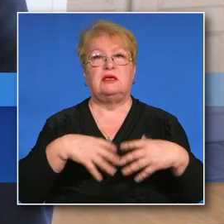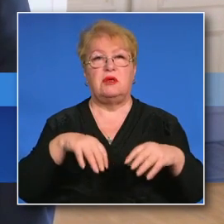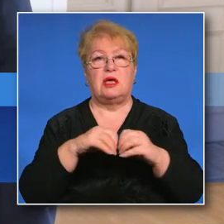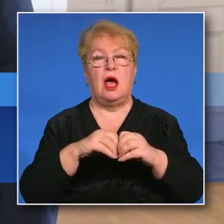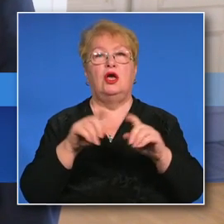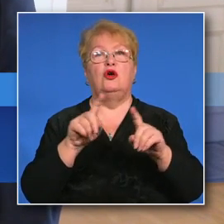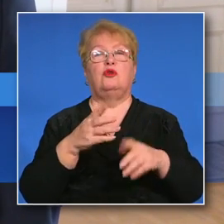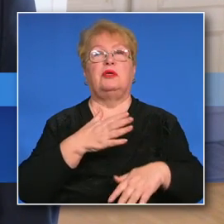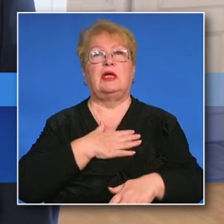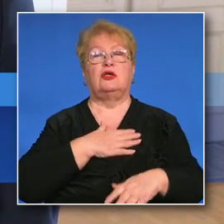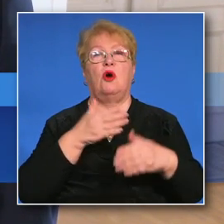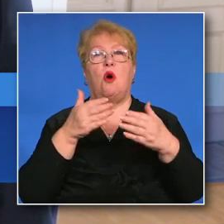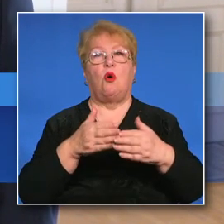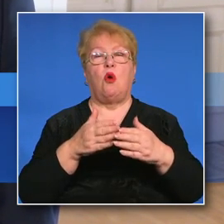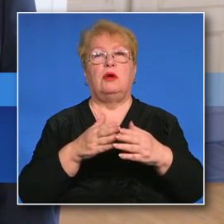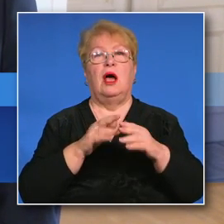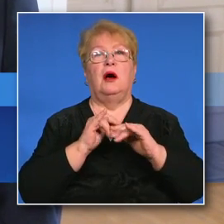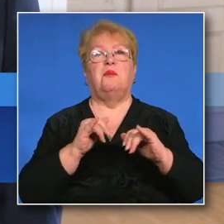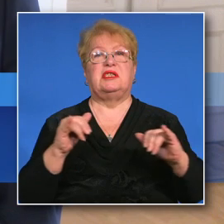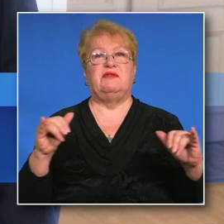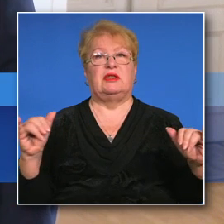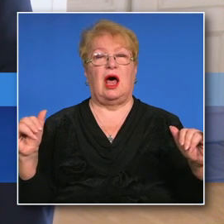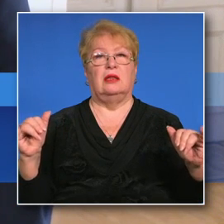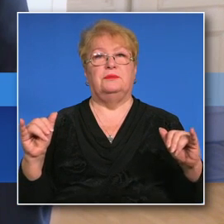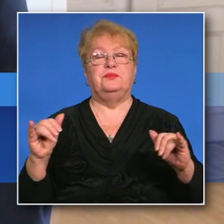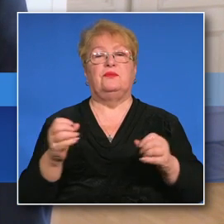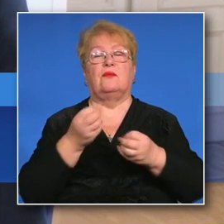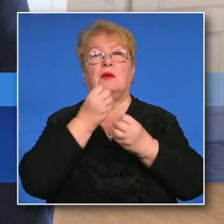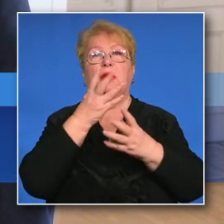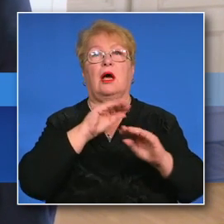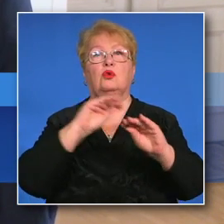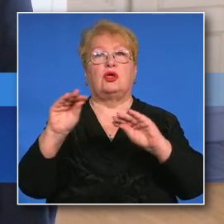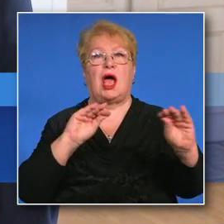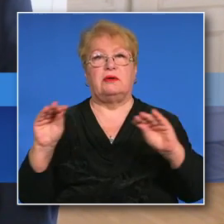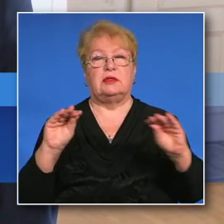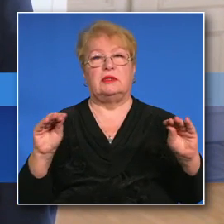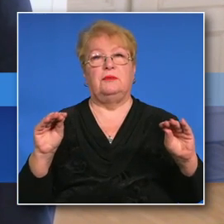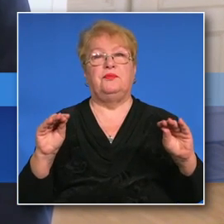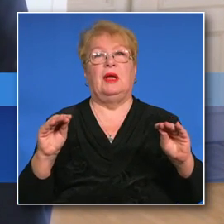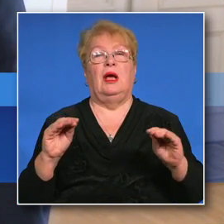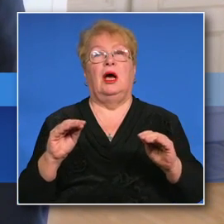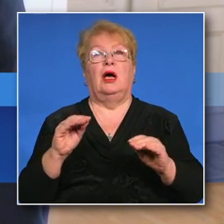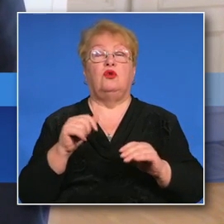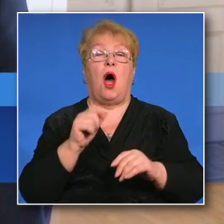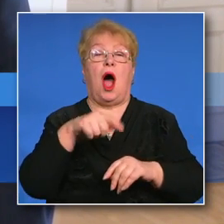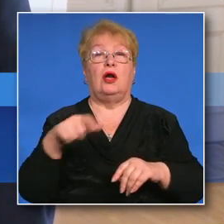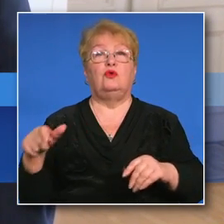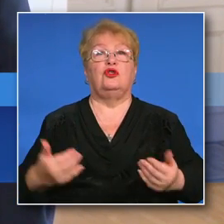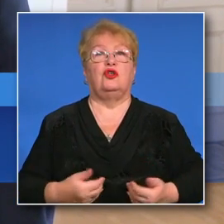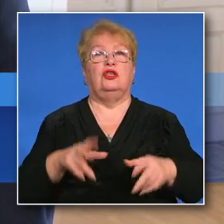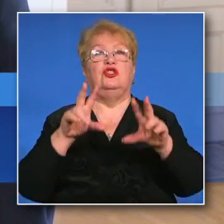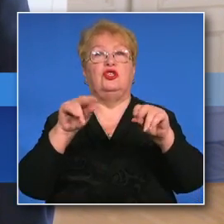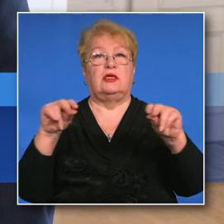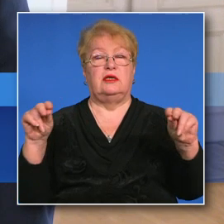чтобы наш Гомель процветал, чтобы он благоустраивался, чтобы он расцветал. Ну, а люди жили